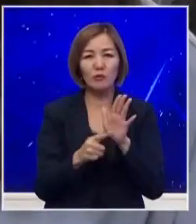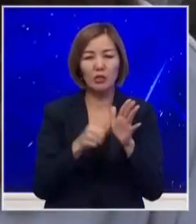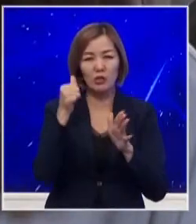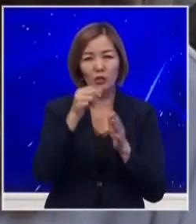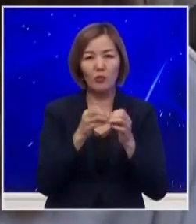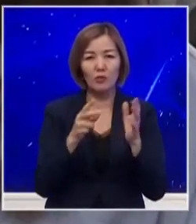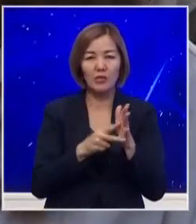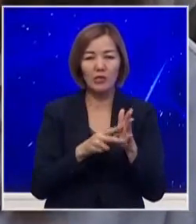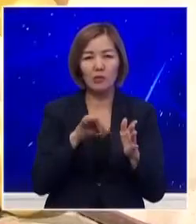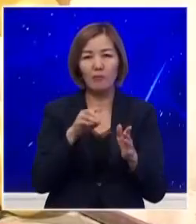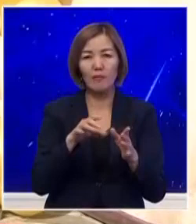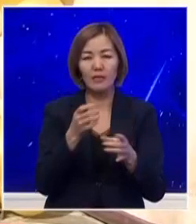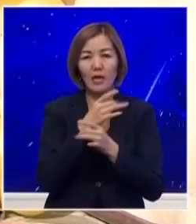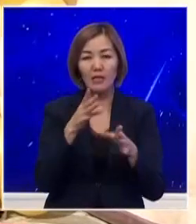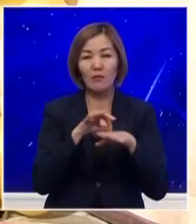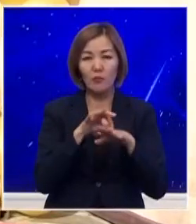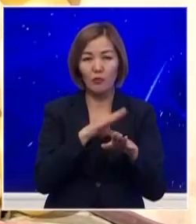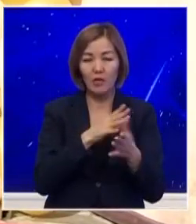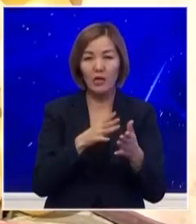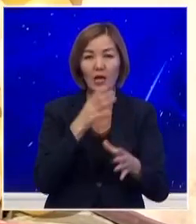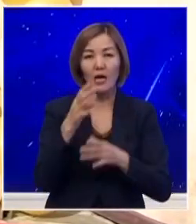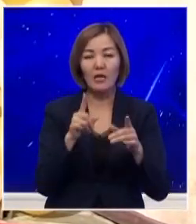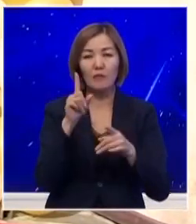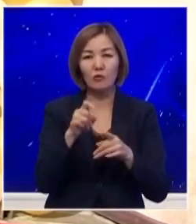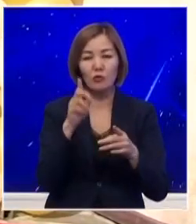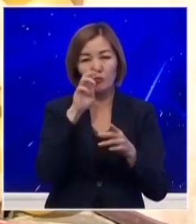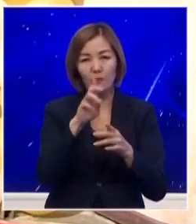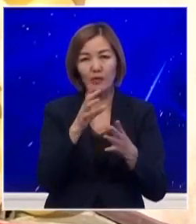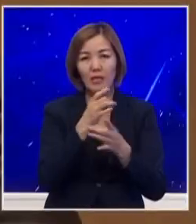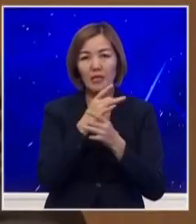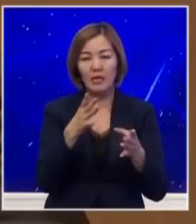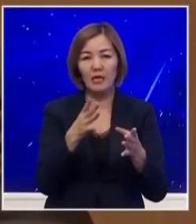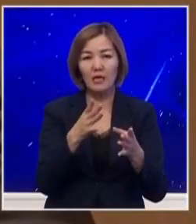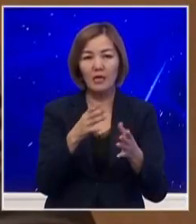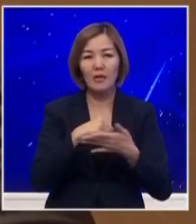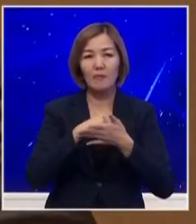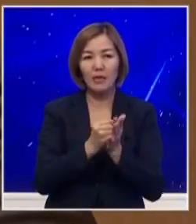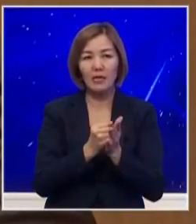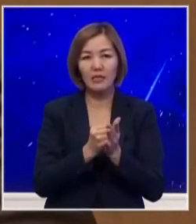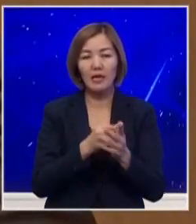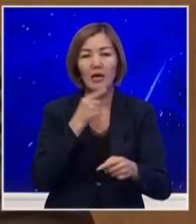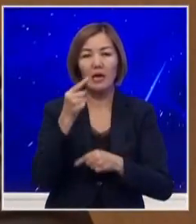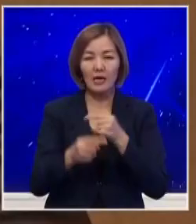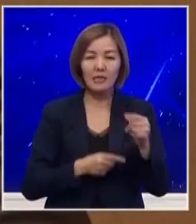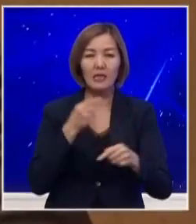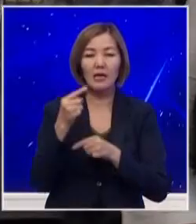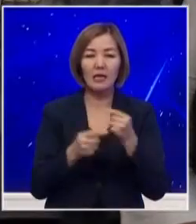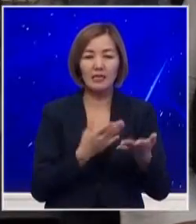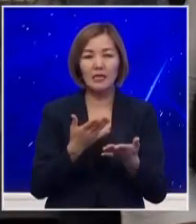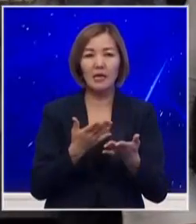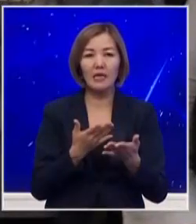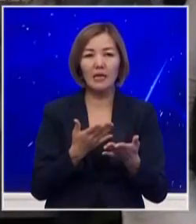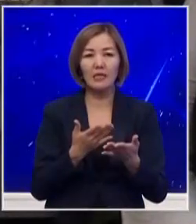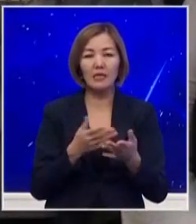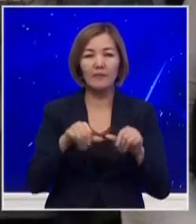жылдың 18 мамырында аталып өтті. Әлемнің 100-ден астам мемлекеті мереке ретінде бекітті. Ғасырдан ғасырға таңбасымен табы